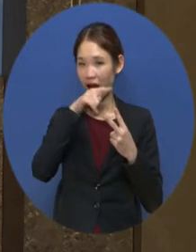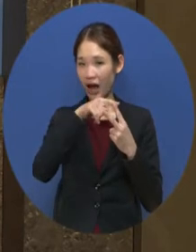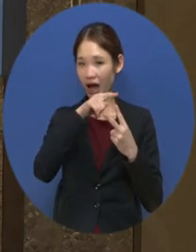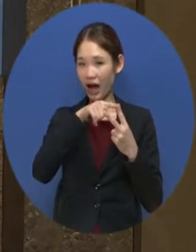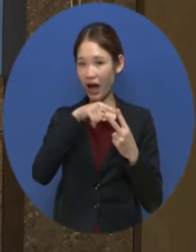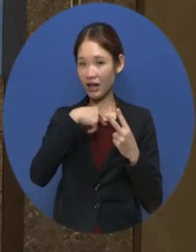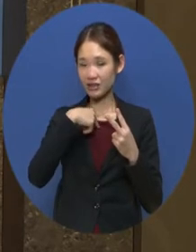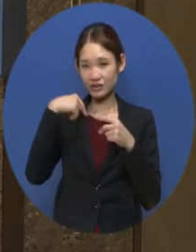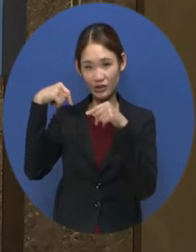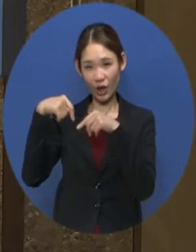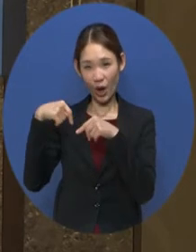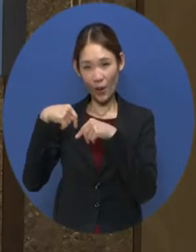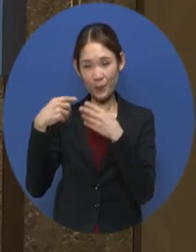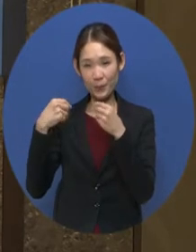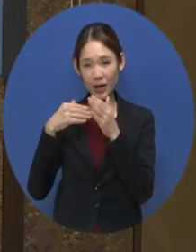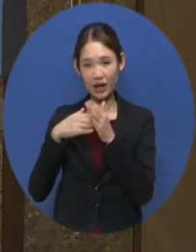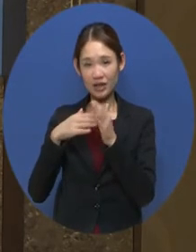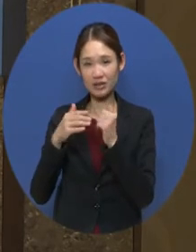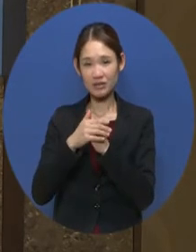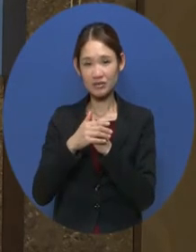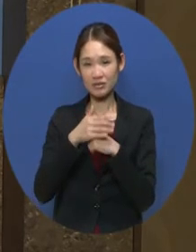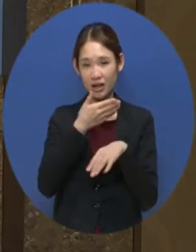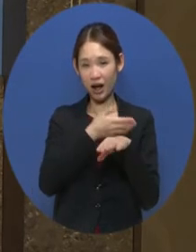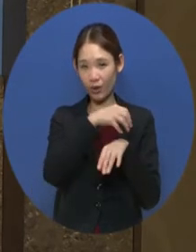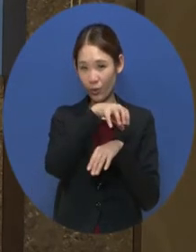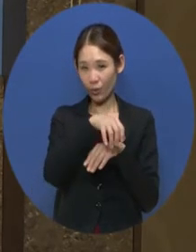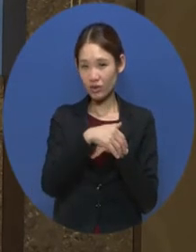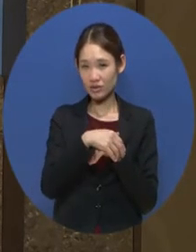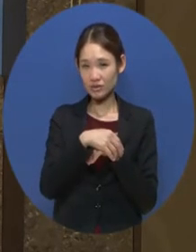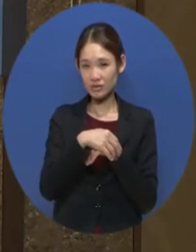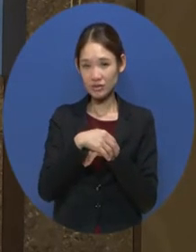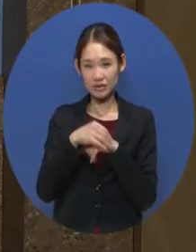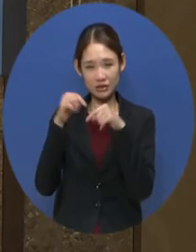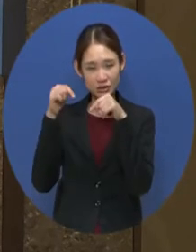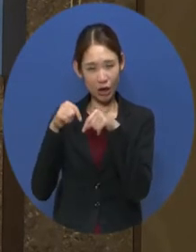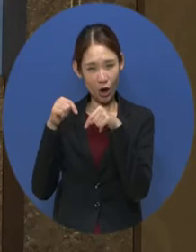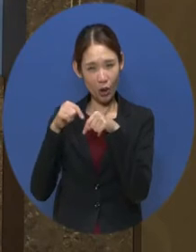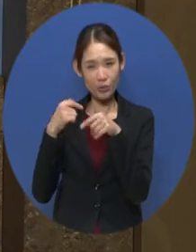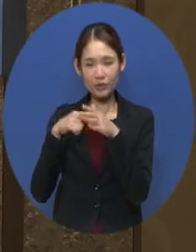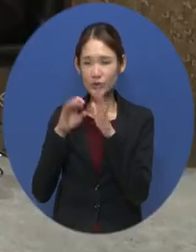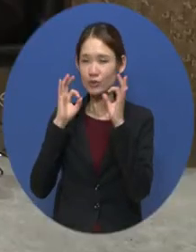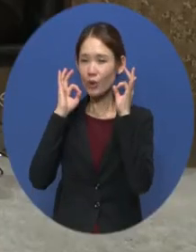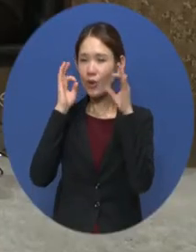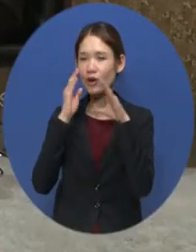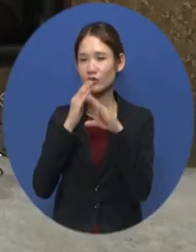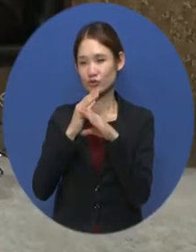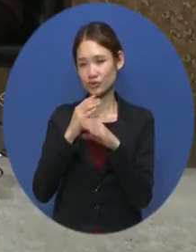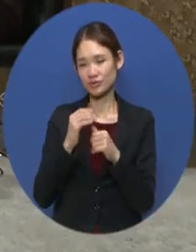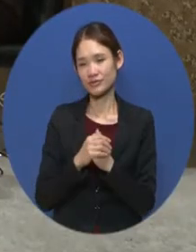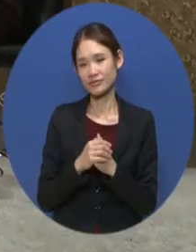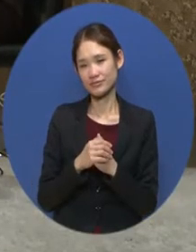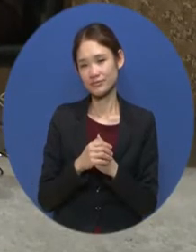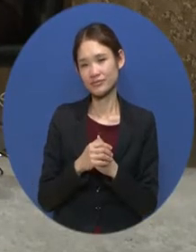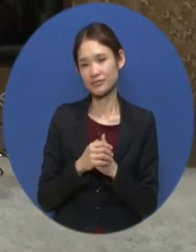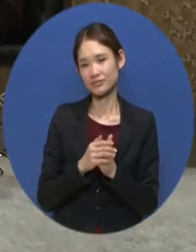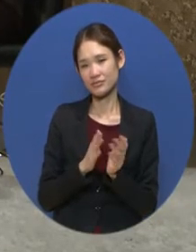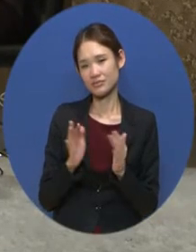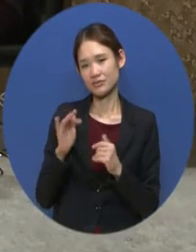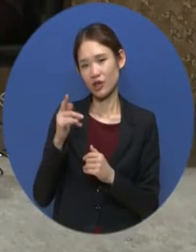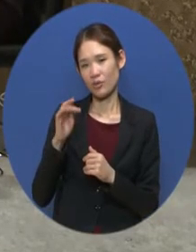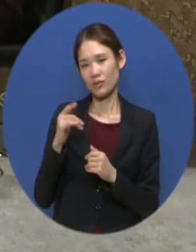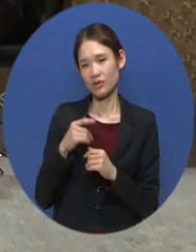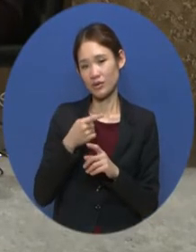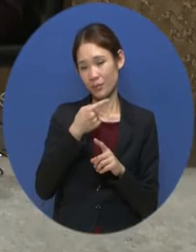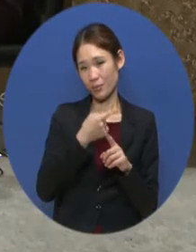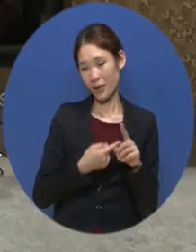저희가 이제 협의가 돼가지고 제공이 됐지만 네. 다른 한 군데는 지금 저희가 협의하려고 노력 중이에요. 지금. 그래서 그렇다고 해서 처방전은